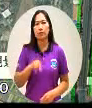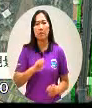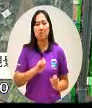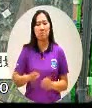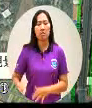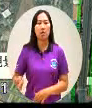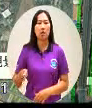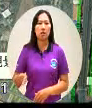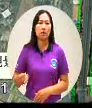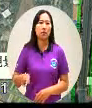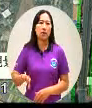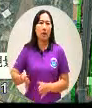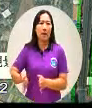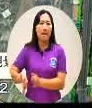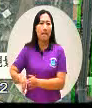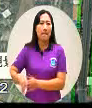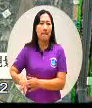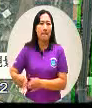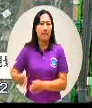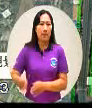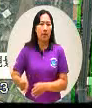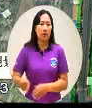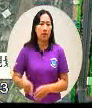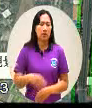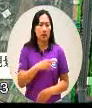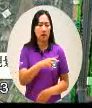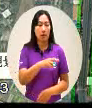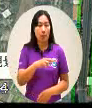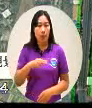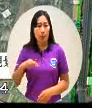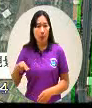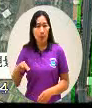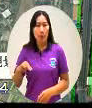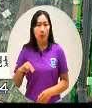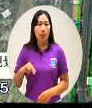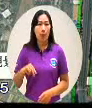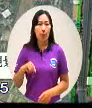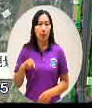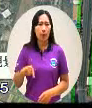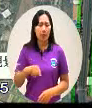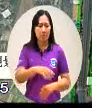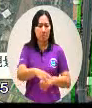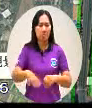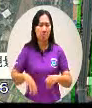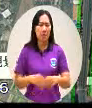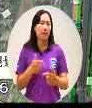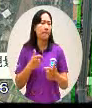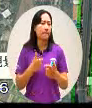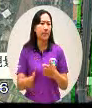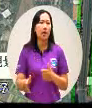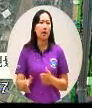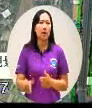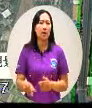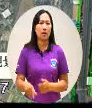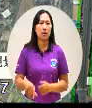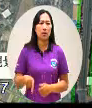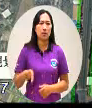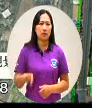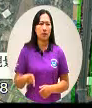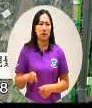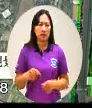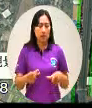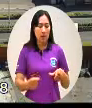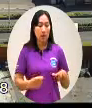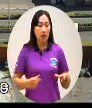大骨头边啊啦，这乡亲伫只游泳吼，公开吼，这种的环境无适合啦。啊，所以讲这个是十一号公园